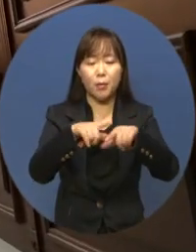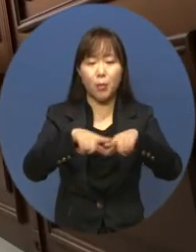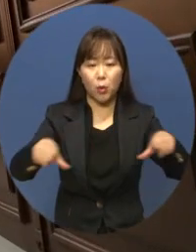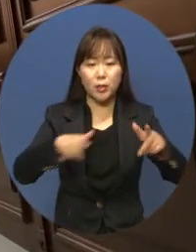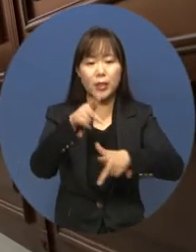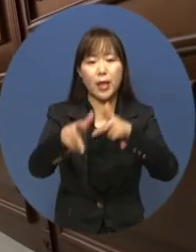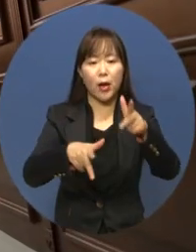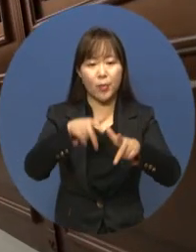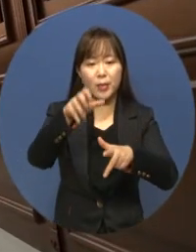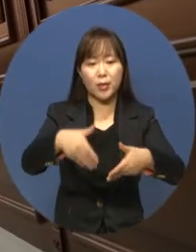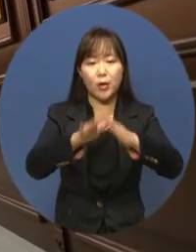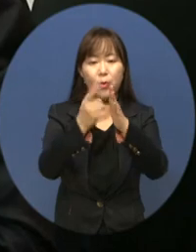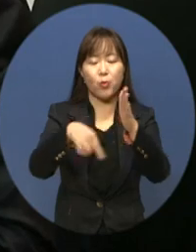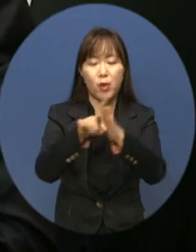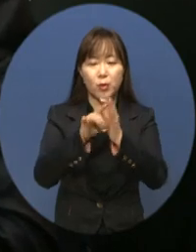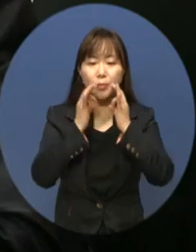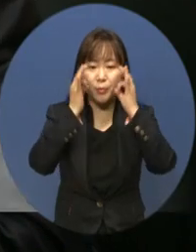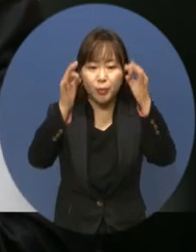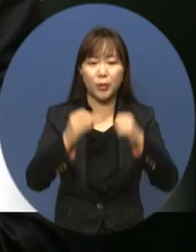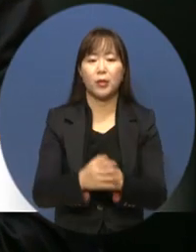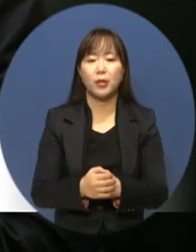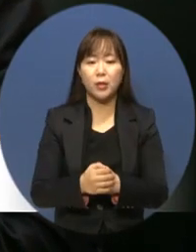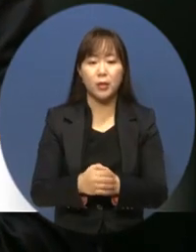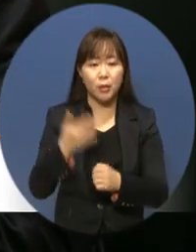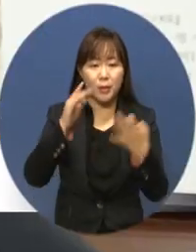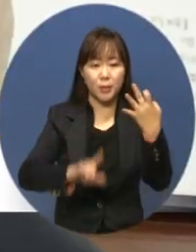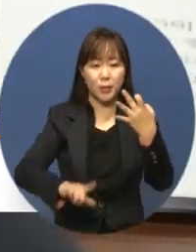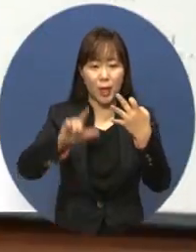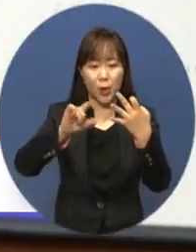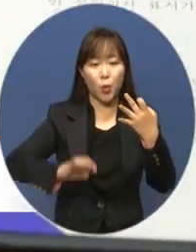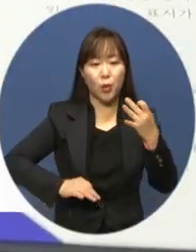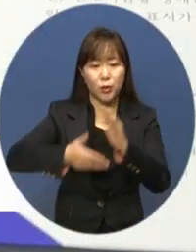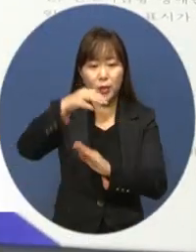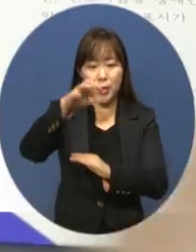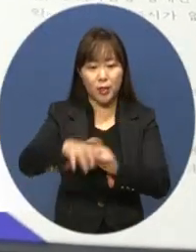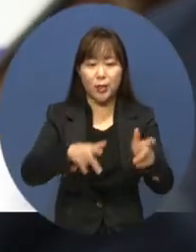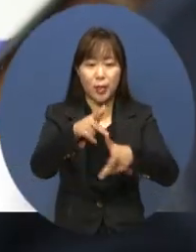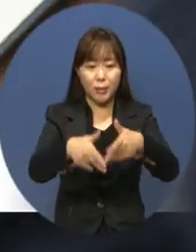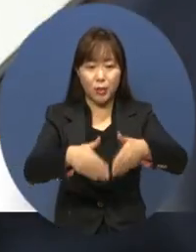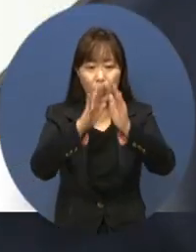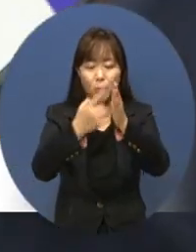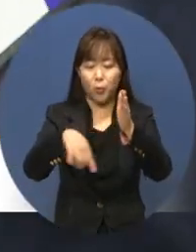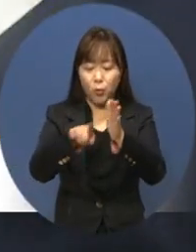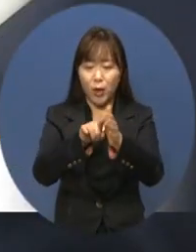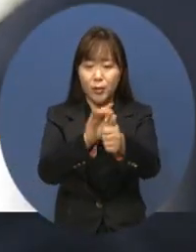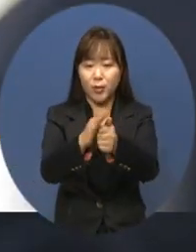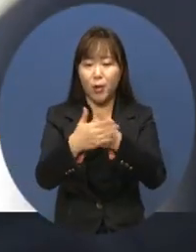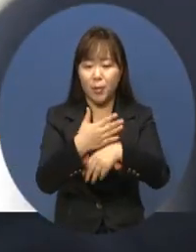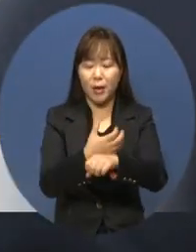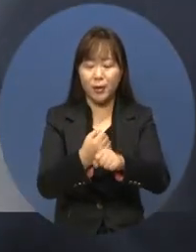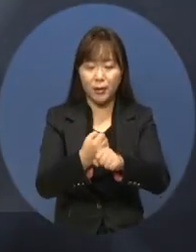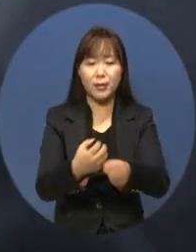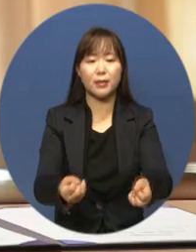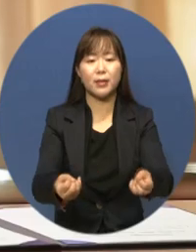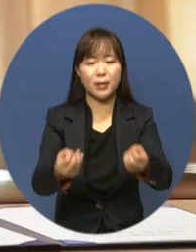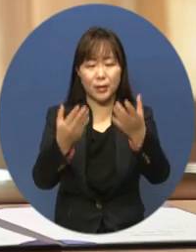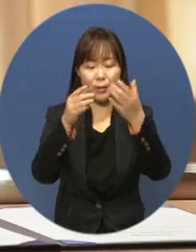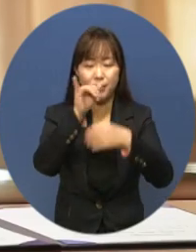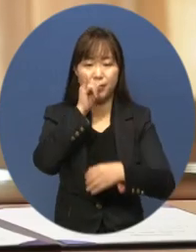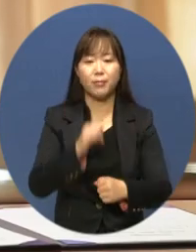힘을 모읍니다. 세 기관은 지난 14일 원주시청에서 사업장 설립을 위한 협약식을